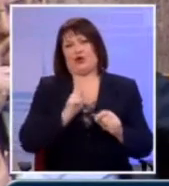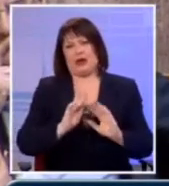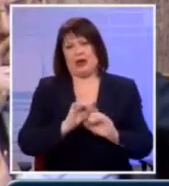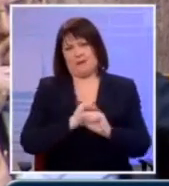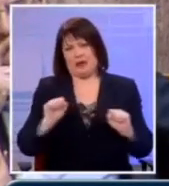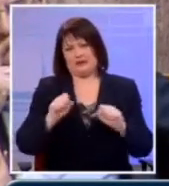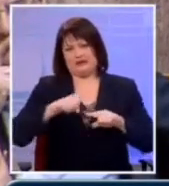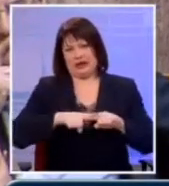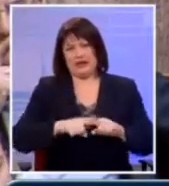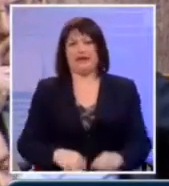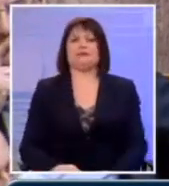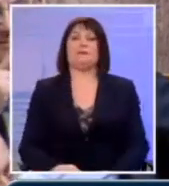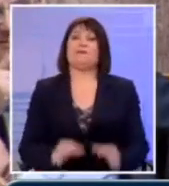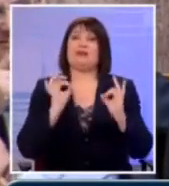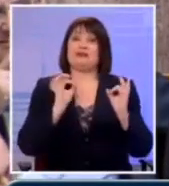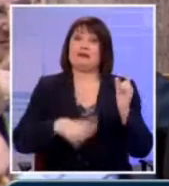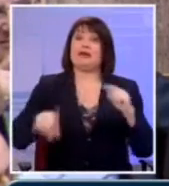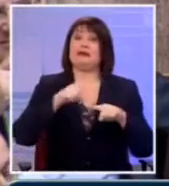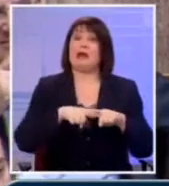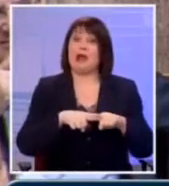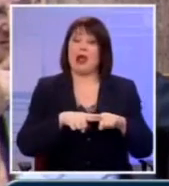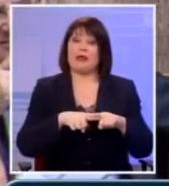μάλιστα κουρέψατε την Ελλάδα